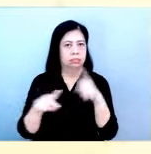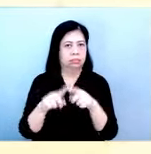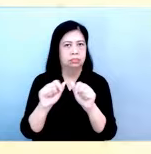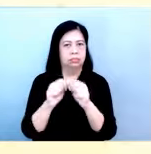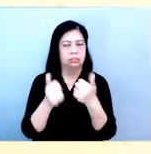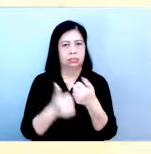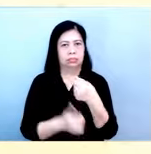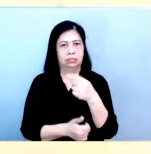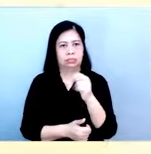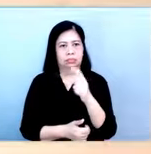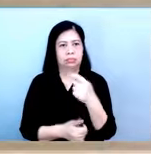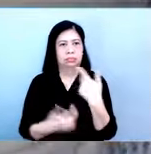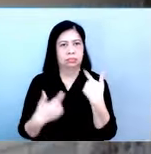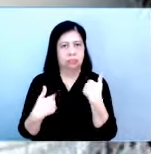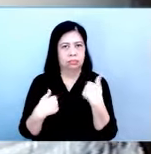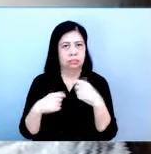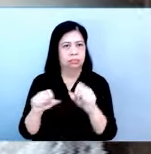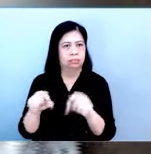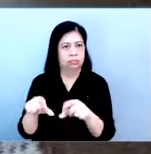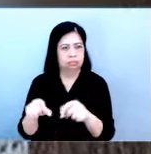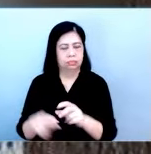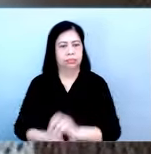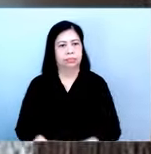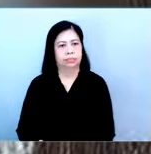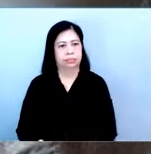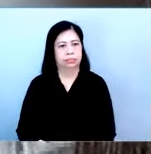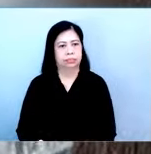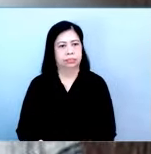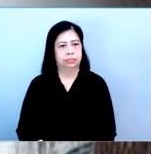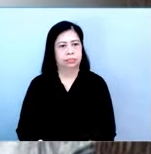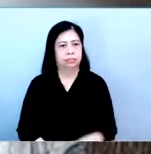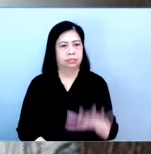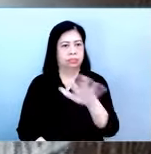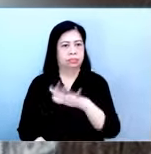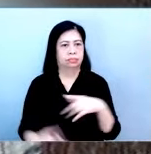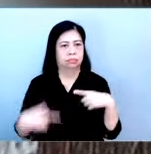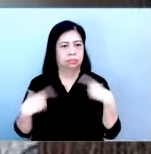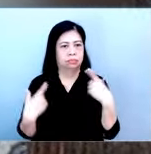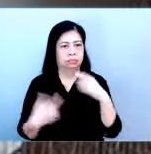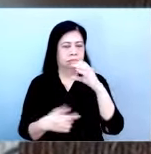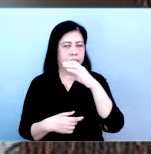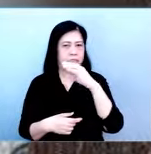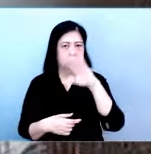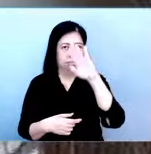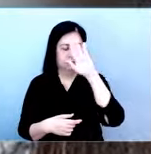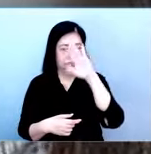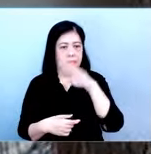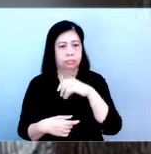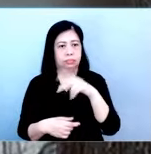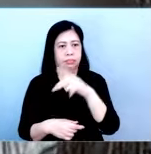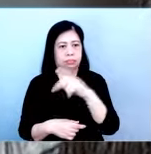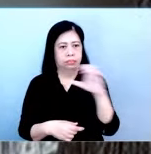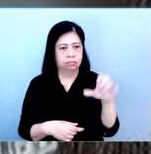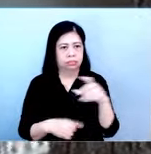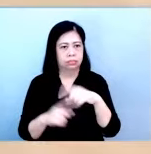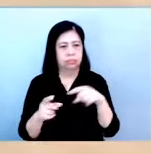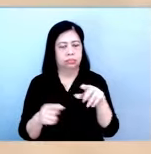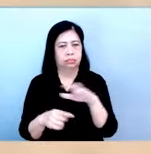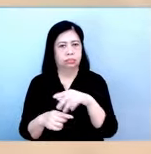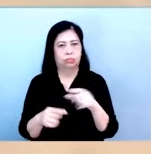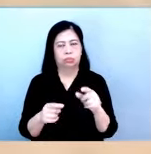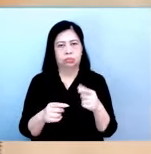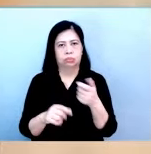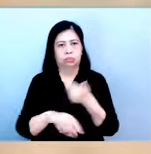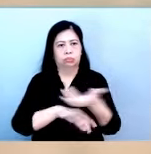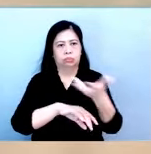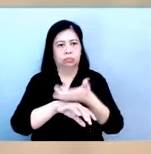At meron ding financier. Sa bandang Laguna, Cavite, Pasay at Quezon City raw nang bibiktima ang grupo. Ang isa